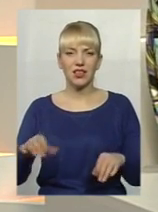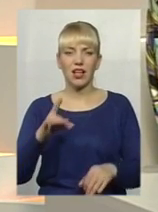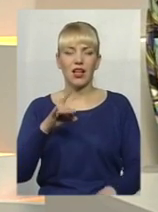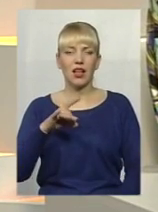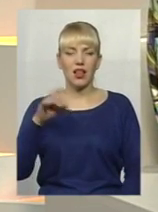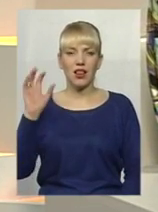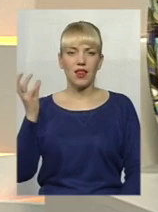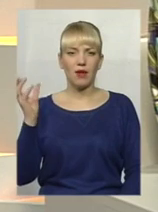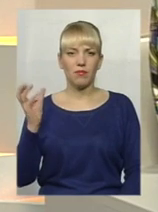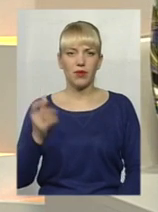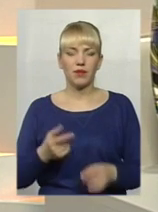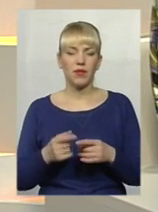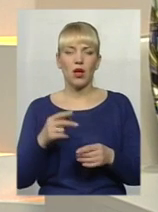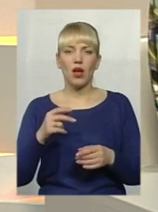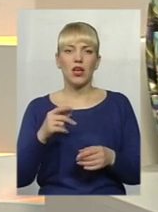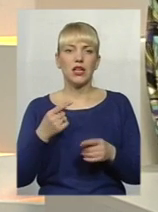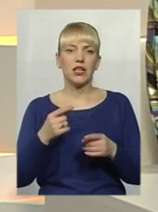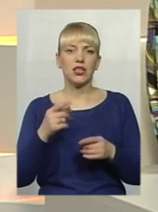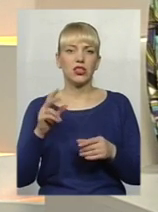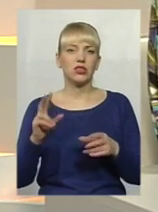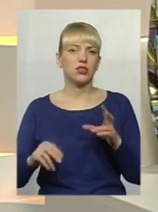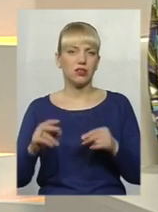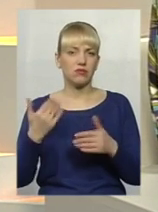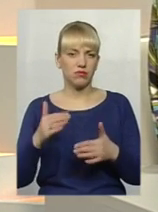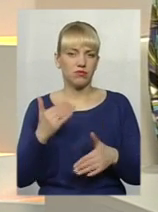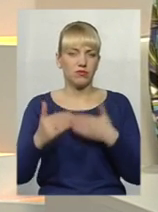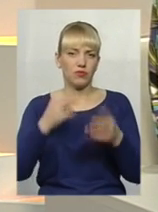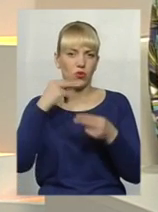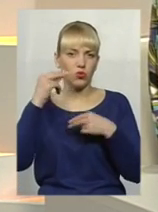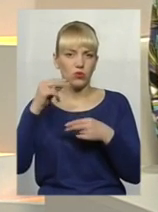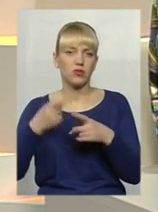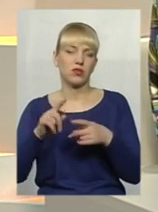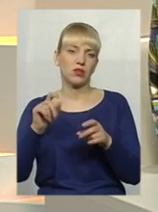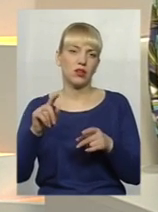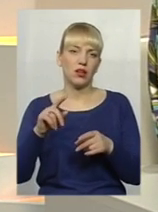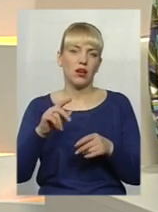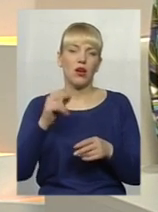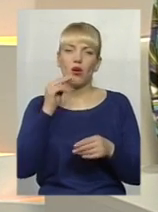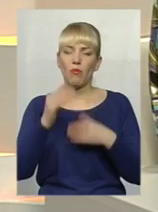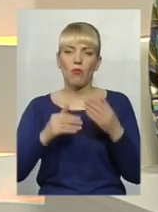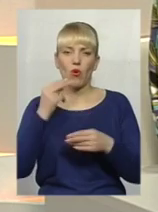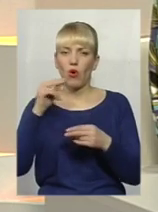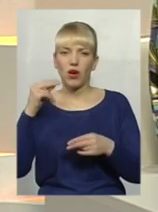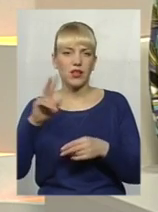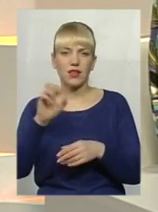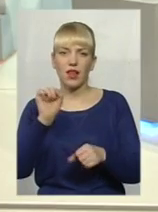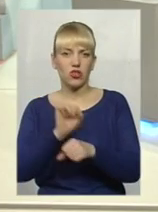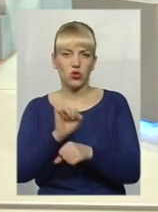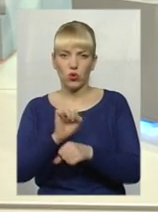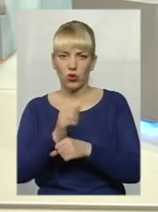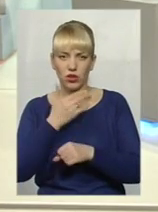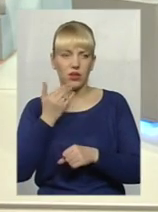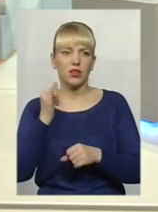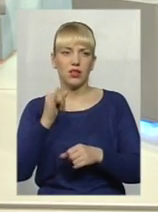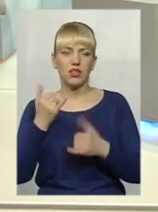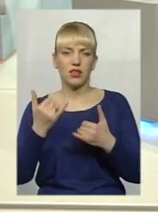Власне, прогрес не стоїть на місці. Що може бути альтернативою? Прогрес не стоїть, і зараз досить